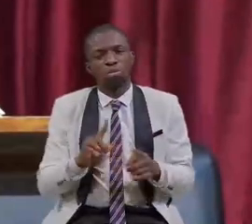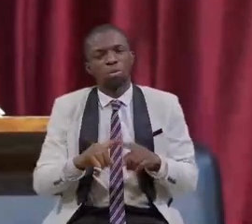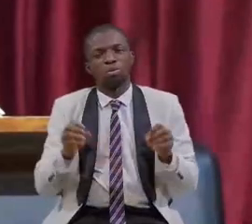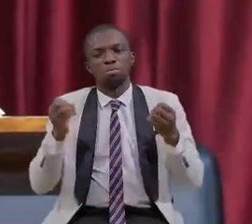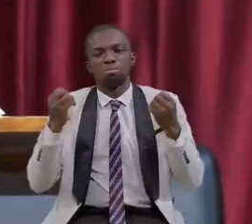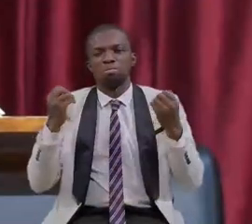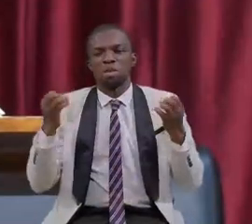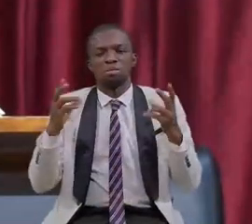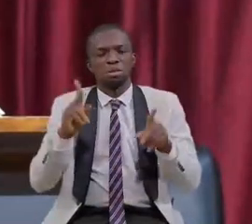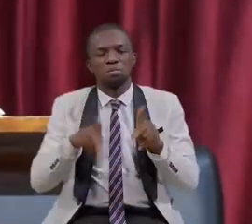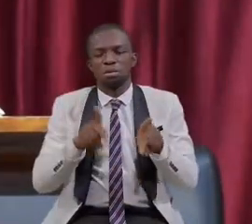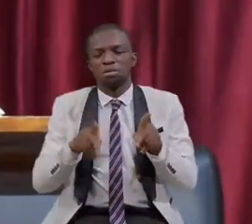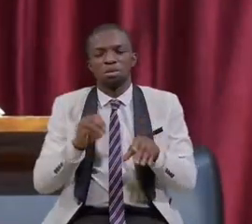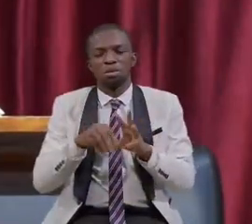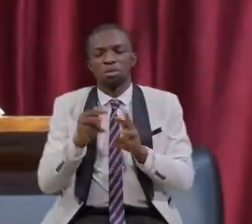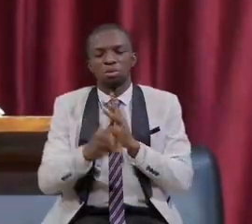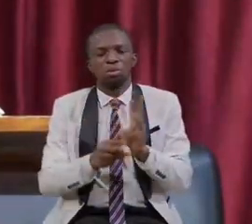jamais je ne vais pas pardonner à ma femme.